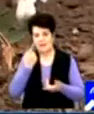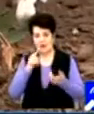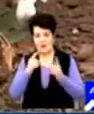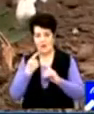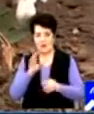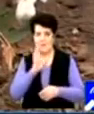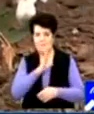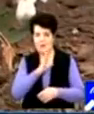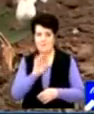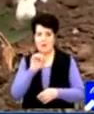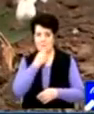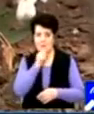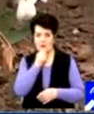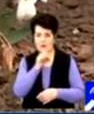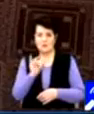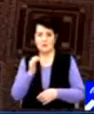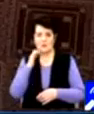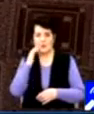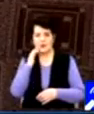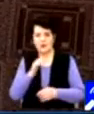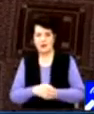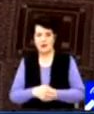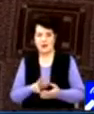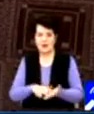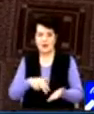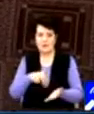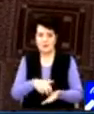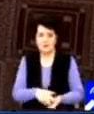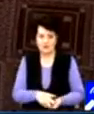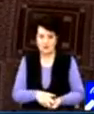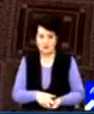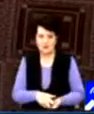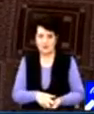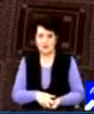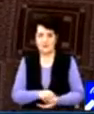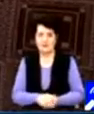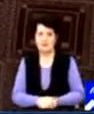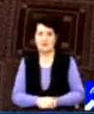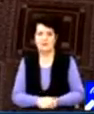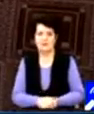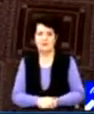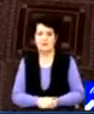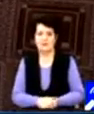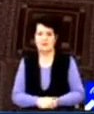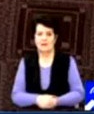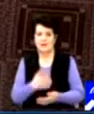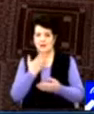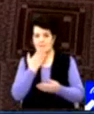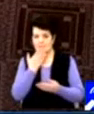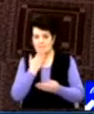în ochi mama, bunicul și bunica. Am căzut în genunchi și le-am